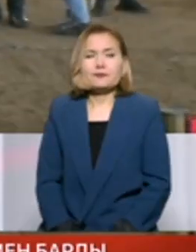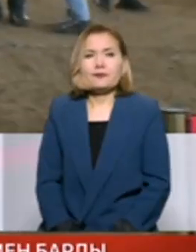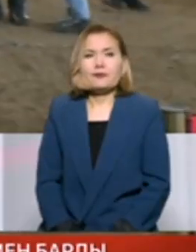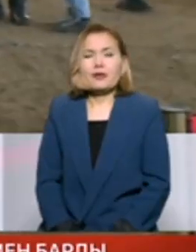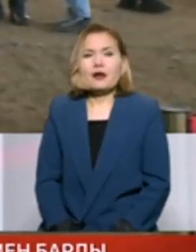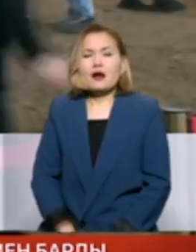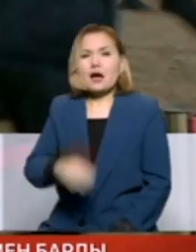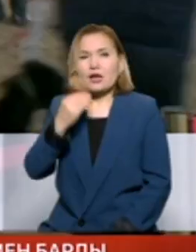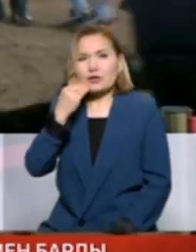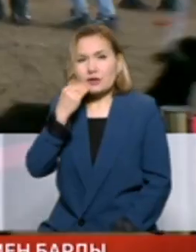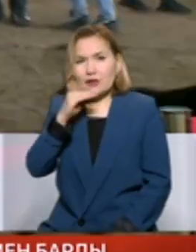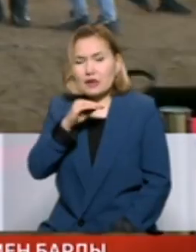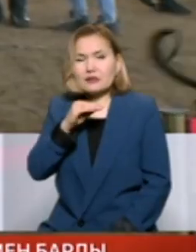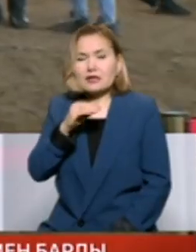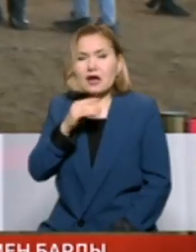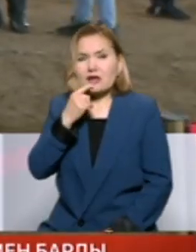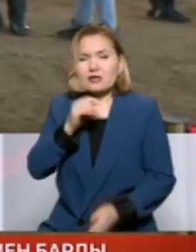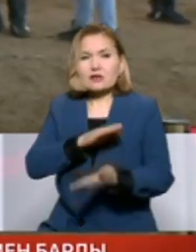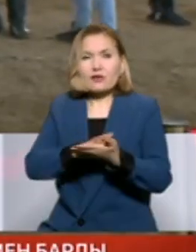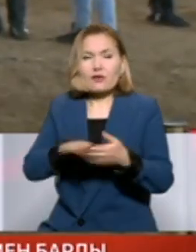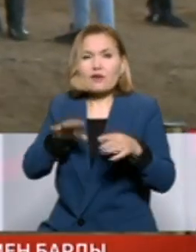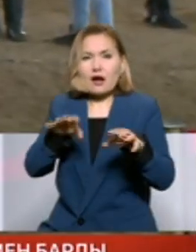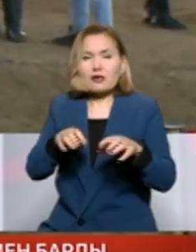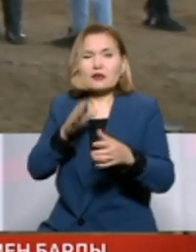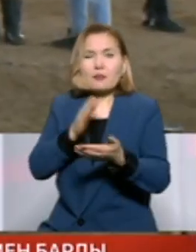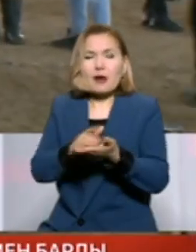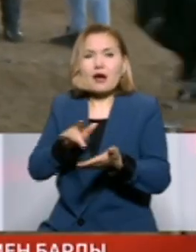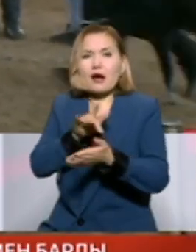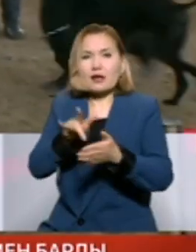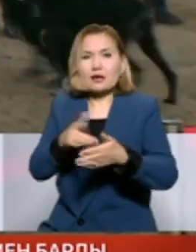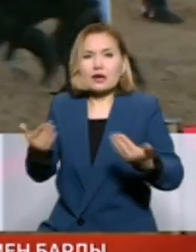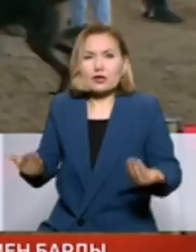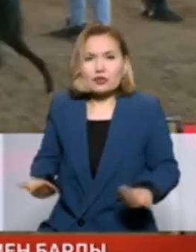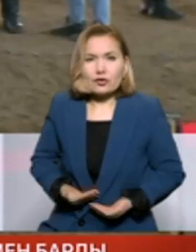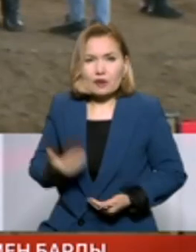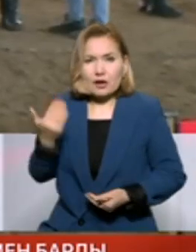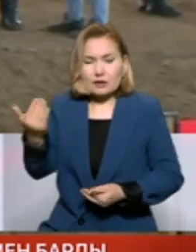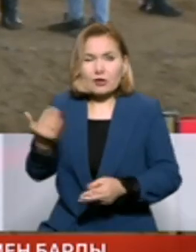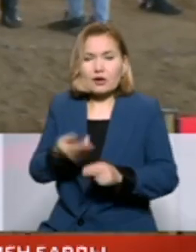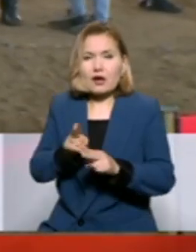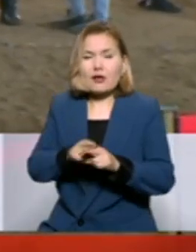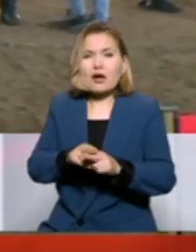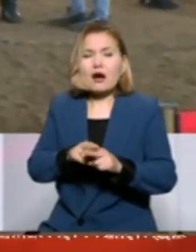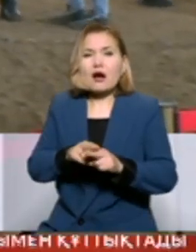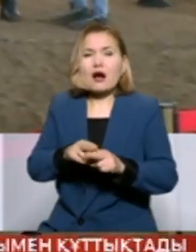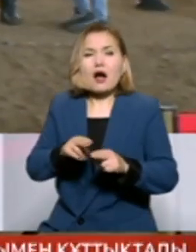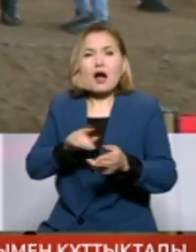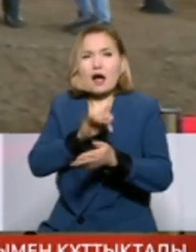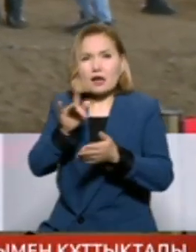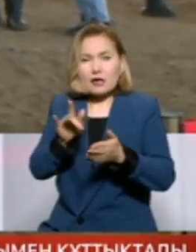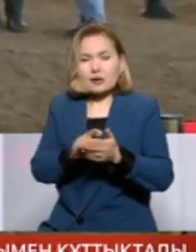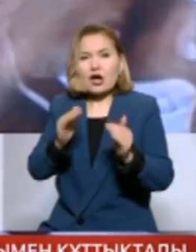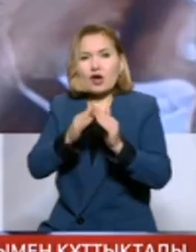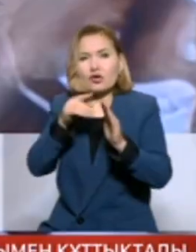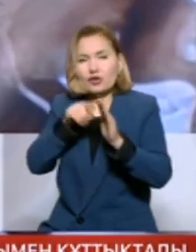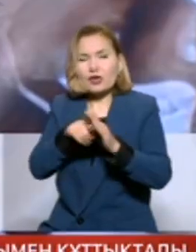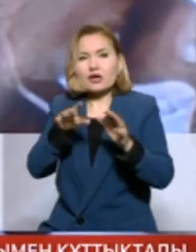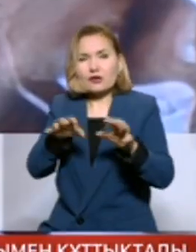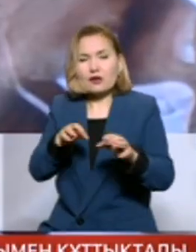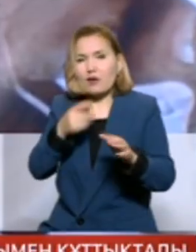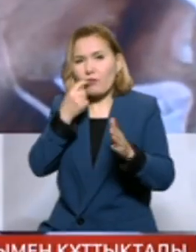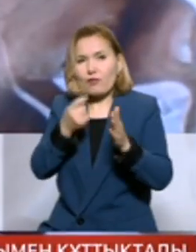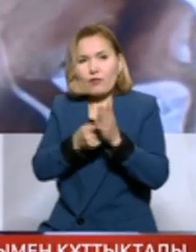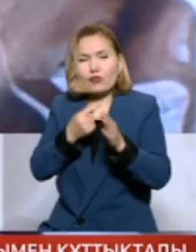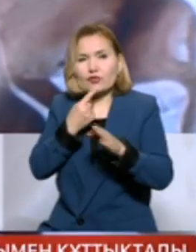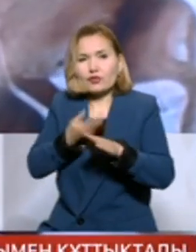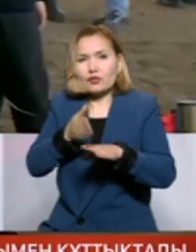Тазы насырлары бар, қалада тұрады. Қалада тұрғаннан кейін көбіне жаңағы бағу қиындау қалада, қалалық жерлерде ше. Питомник ашылса,